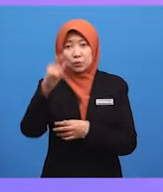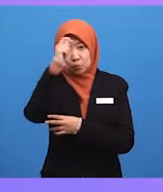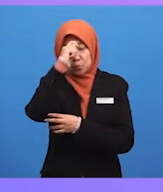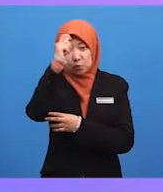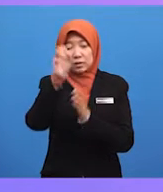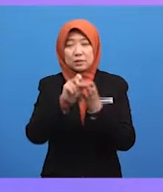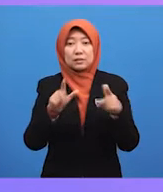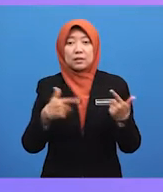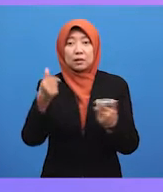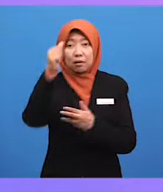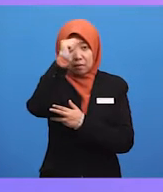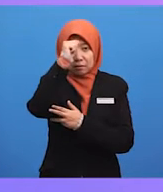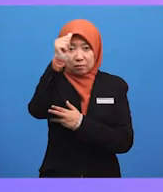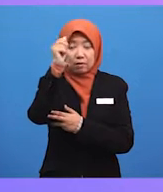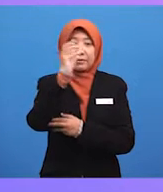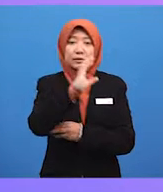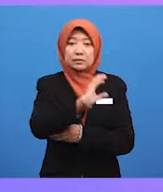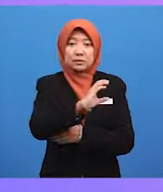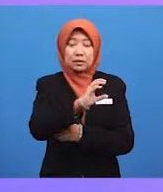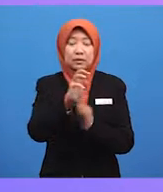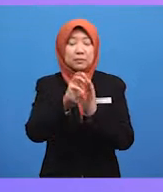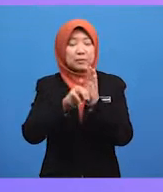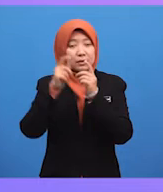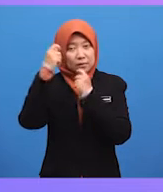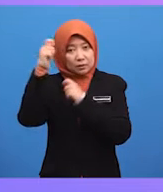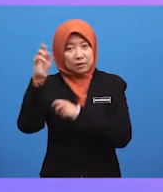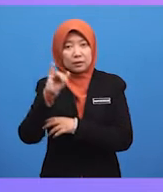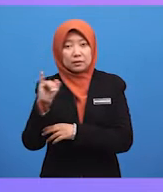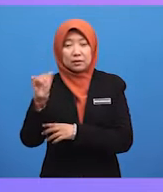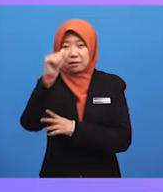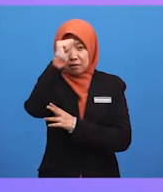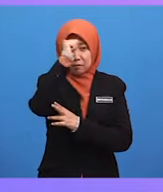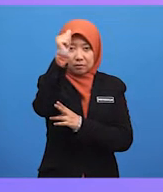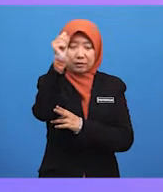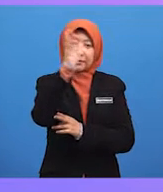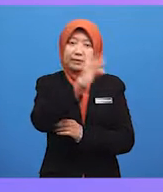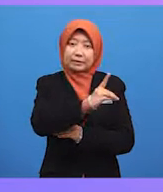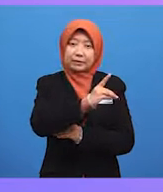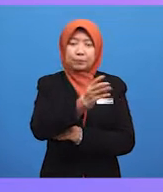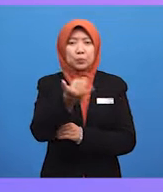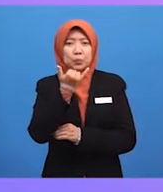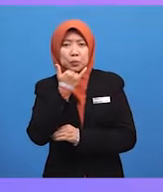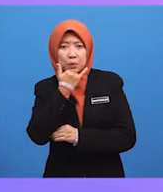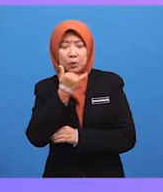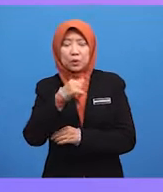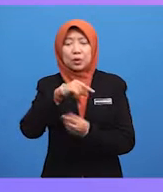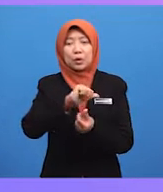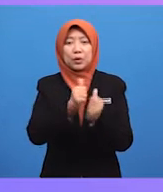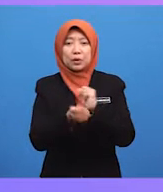Allah. C. Mentaati Allah. D. Menyalahkan qada dan